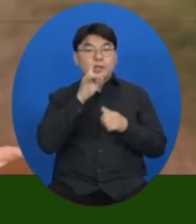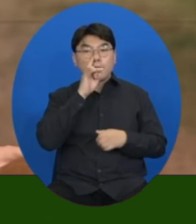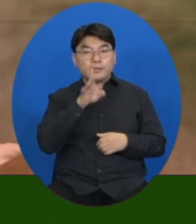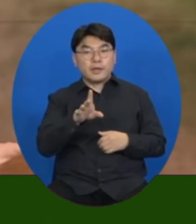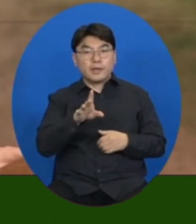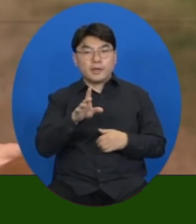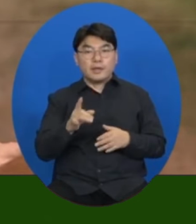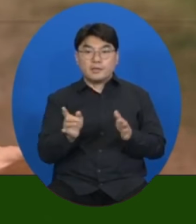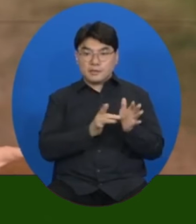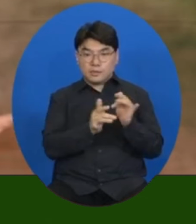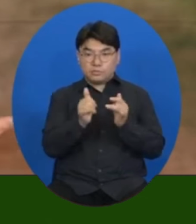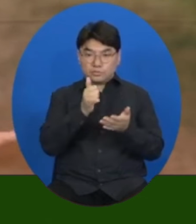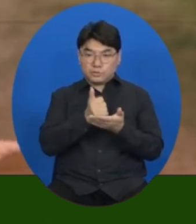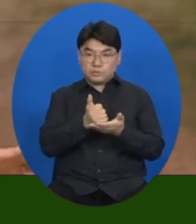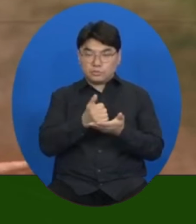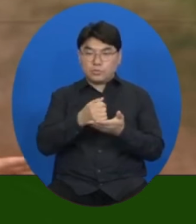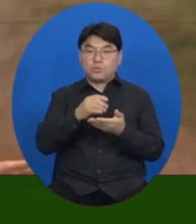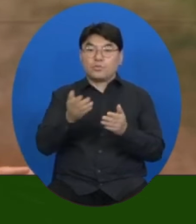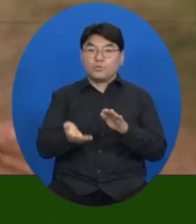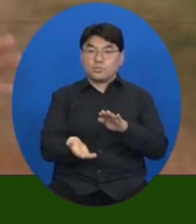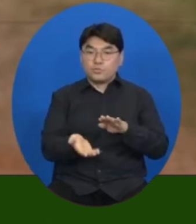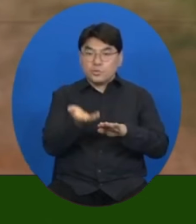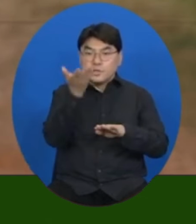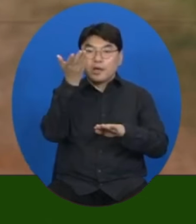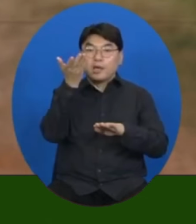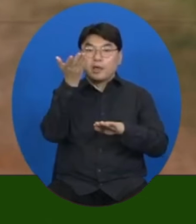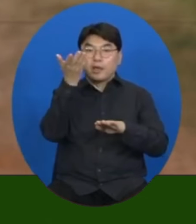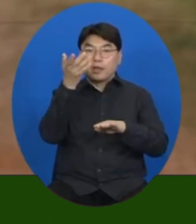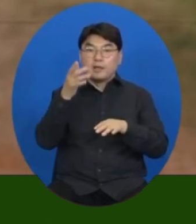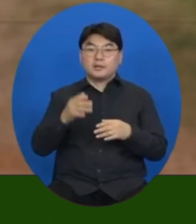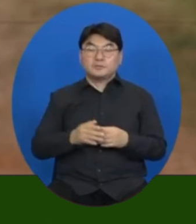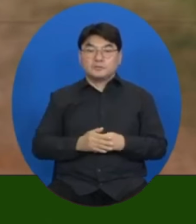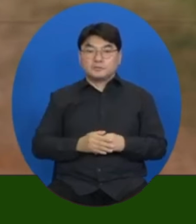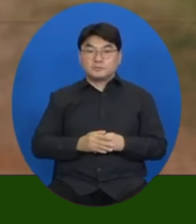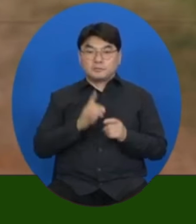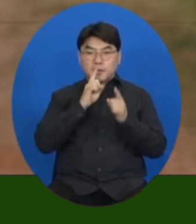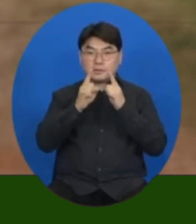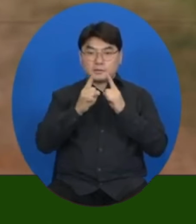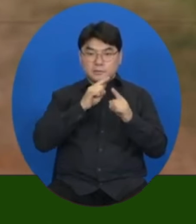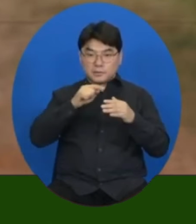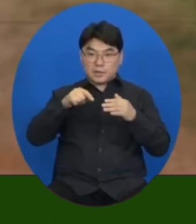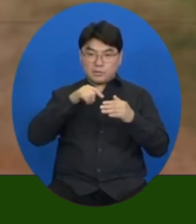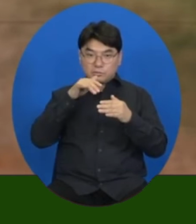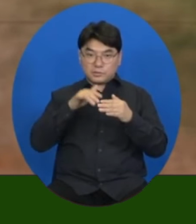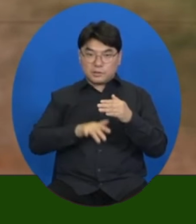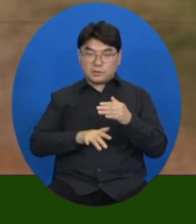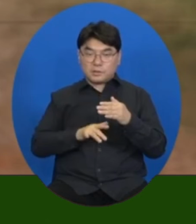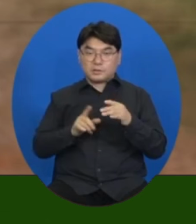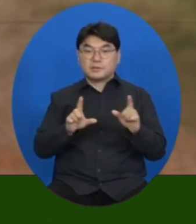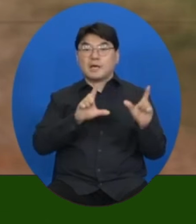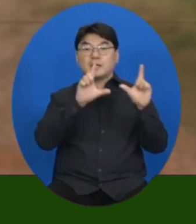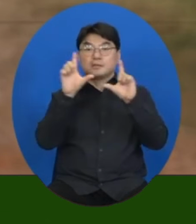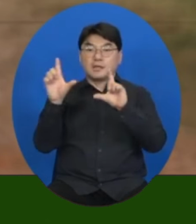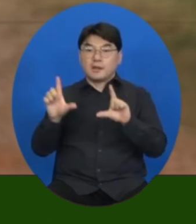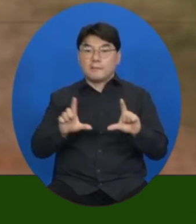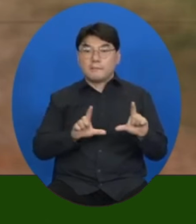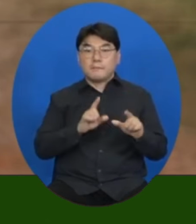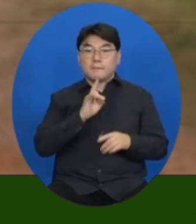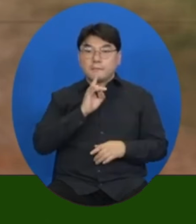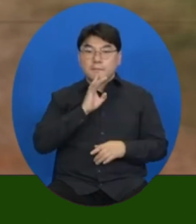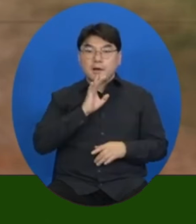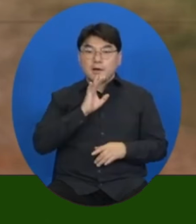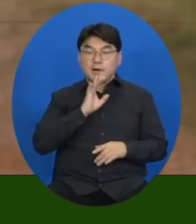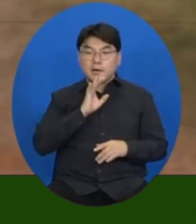위에 그 반석 위에 모통 이들 위에 그 말씀 가운데 살아가는 이들만이 무너지지 않는 인생을